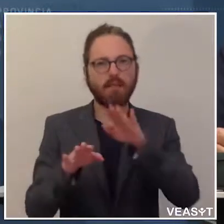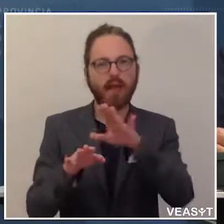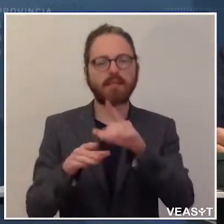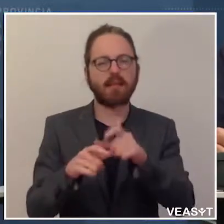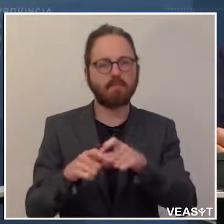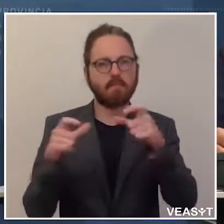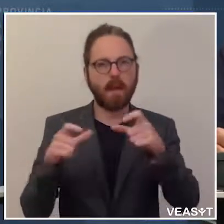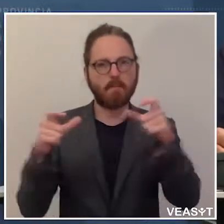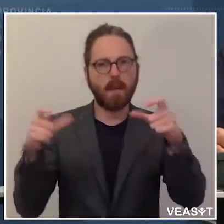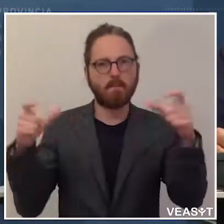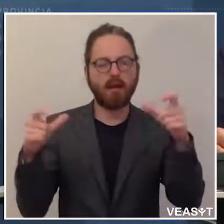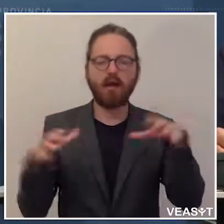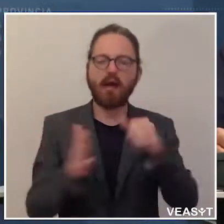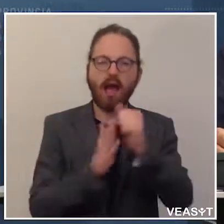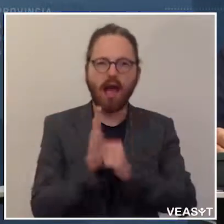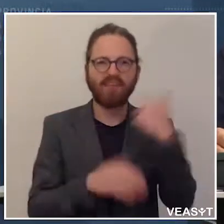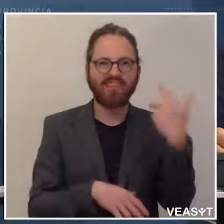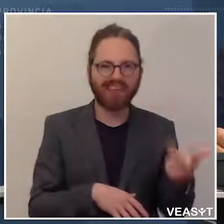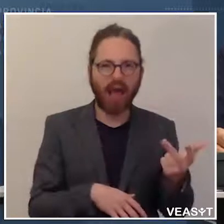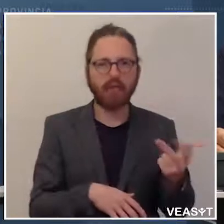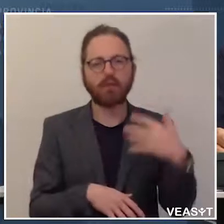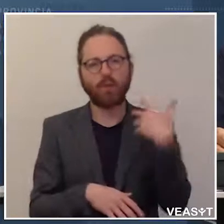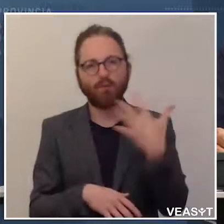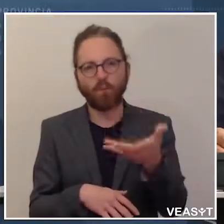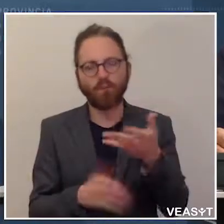house of the rising